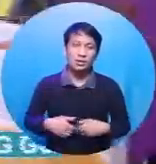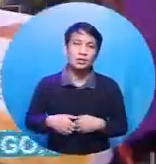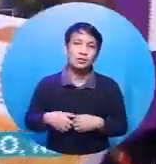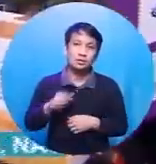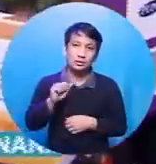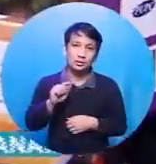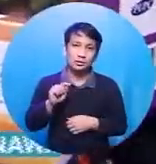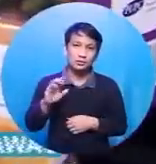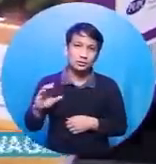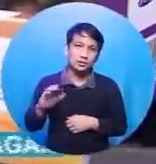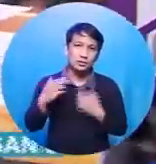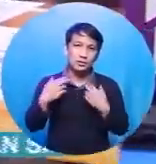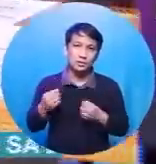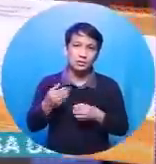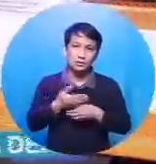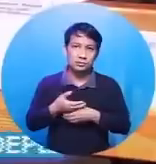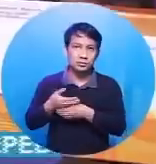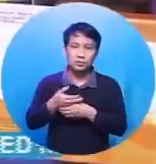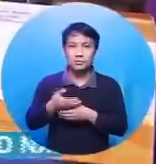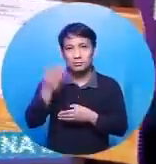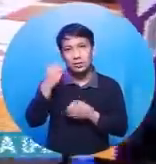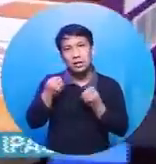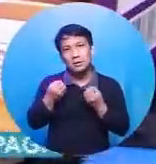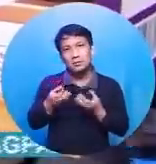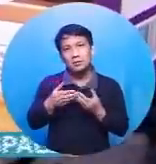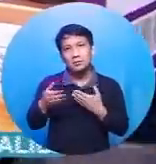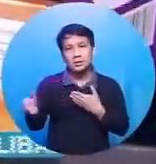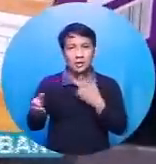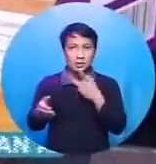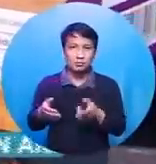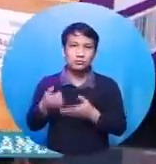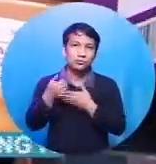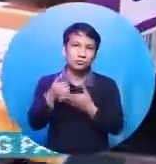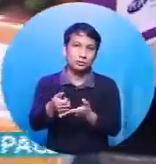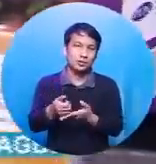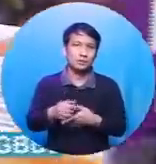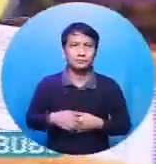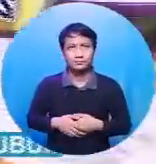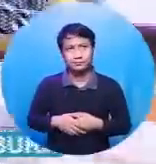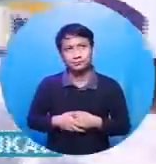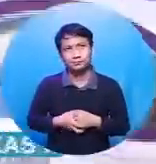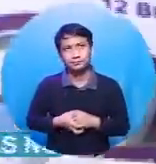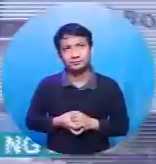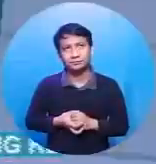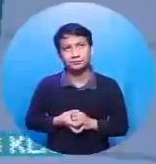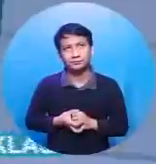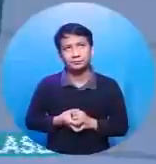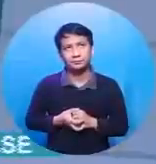Mag-ATC Healthcare para marami pang matulungan.